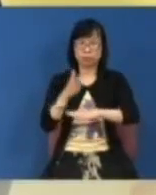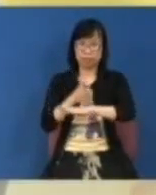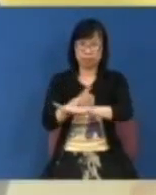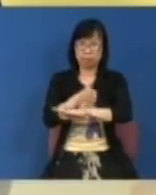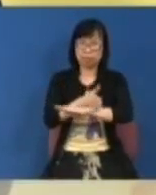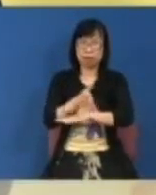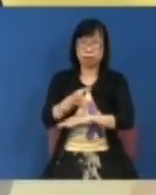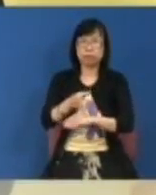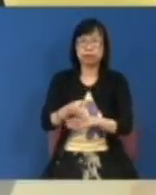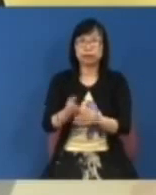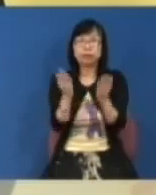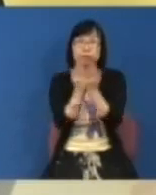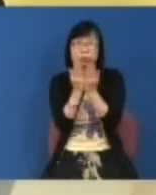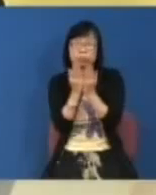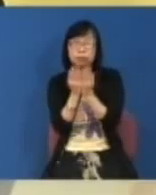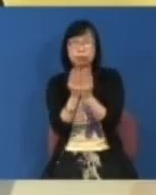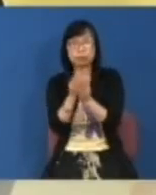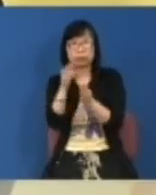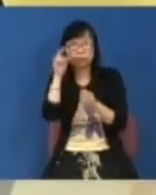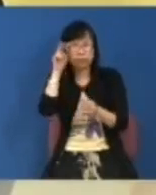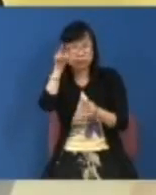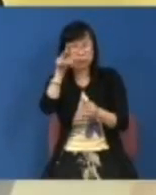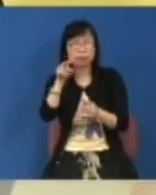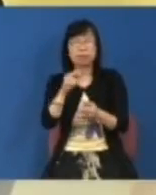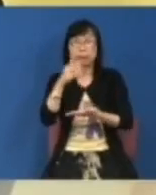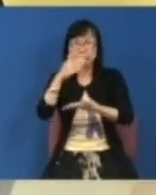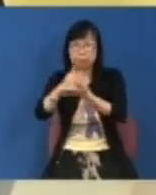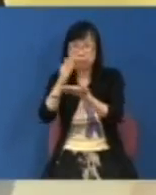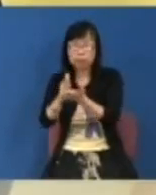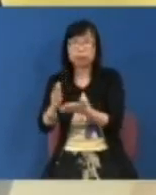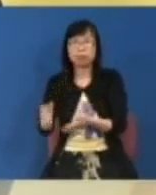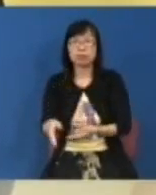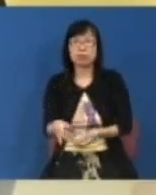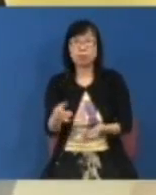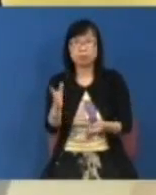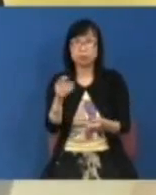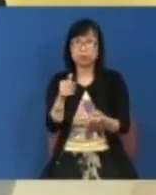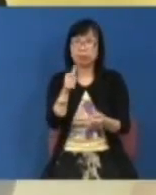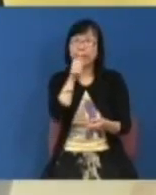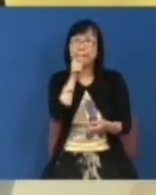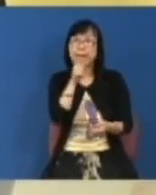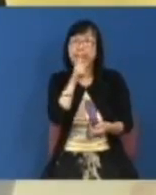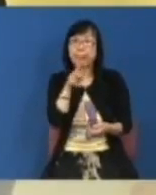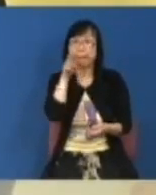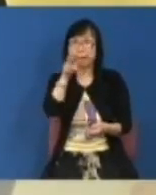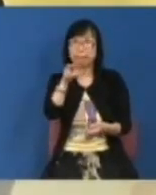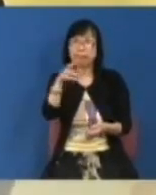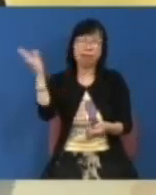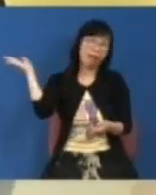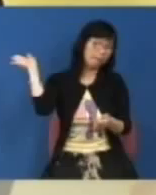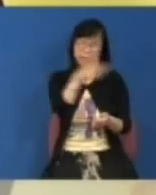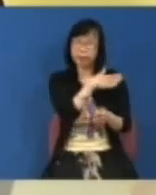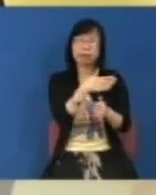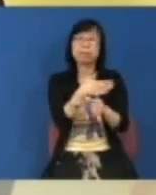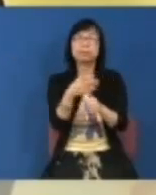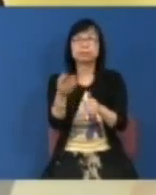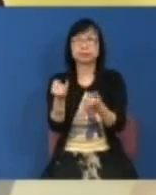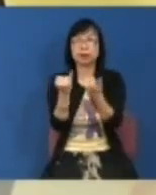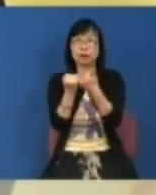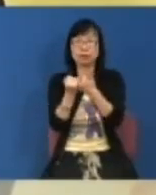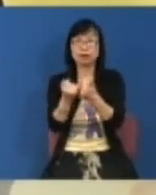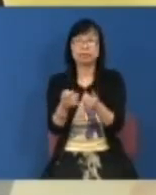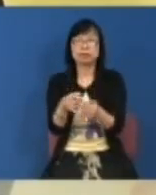的角度來說，這些是無處不在的，譬如家長蓋那個小孩一巴掌就是暴力，是的，我一般上面我